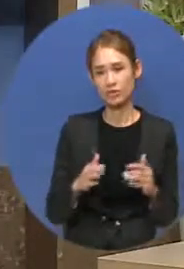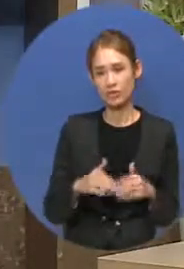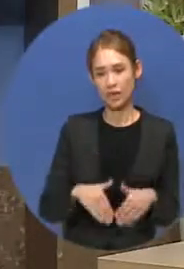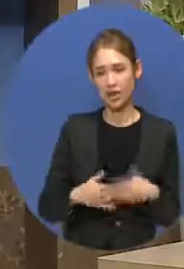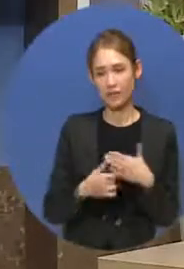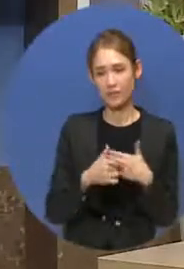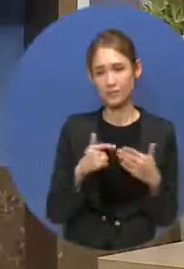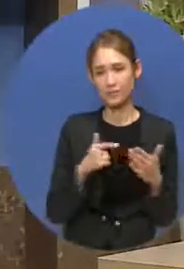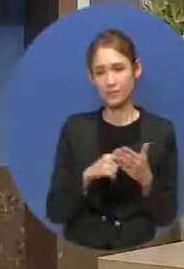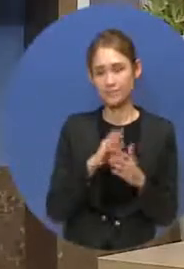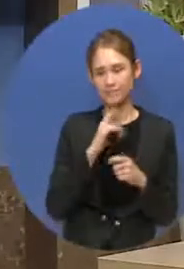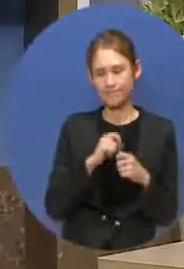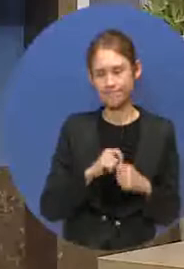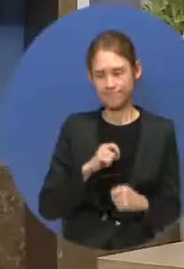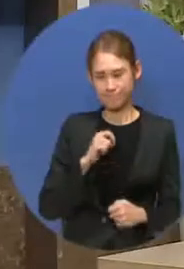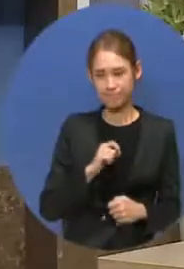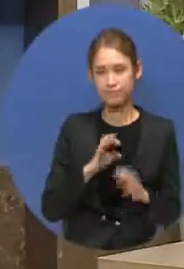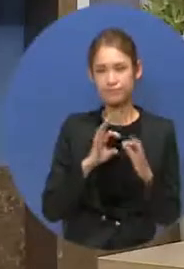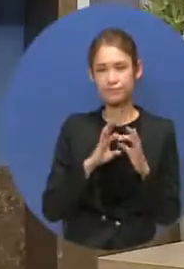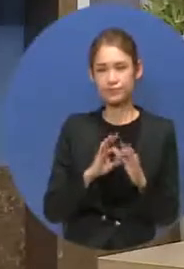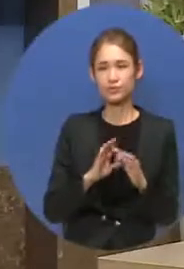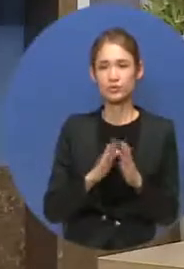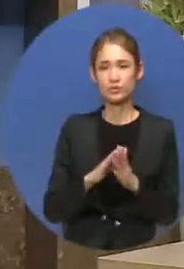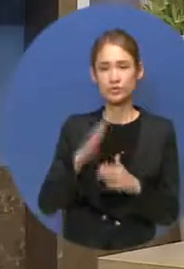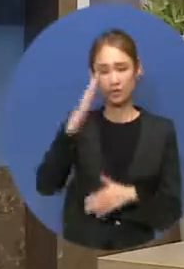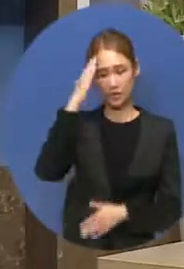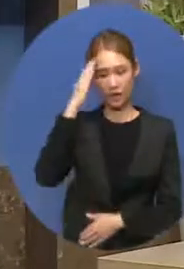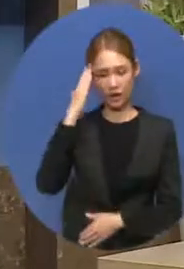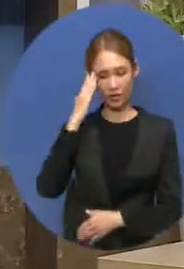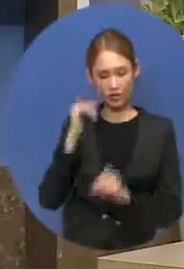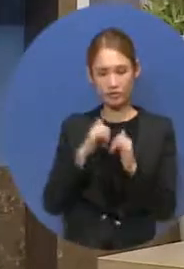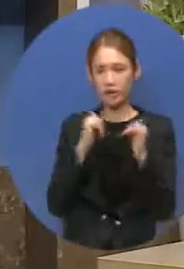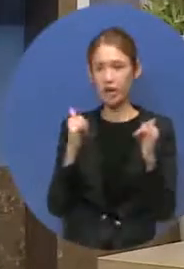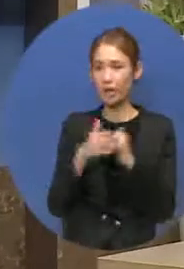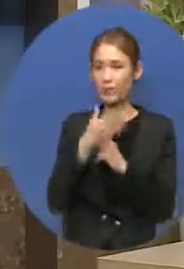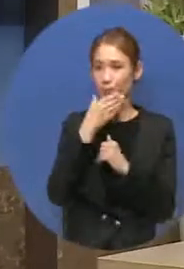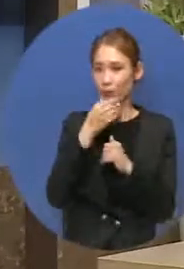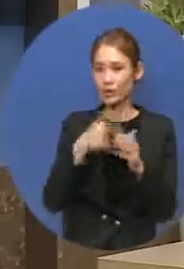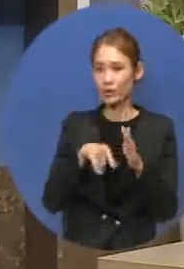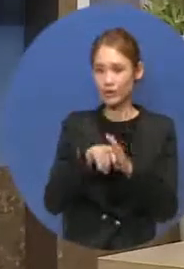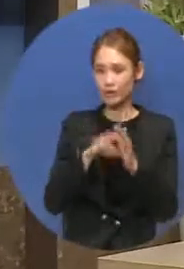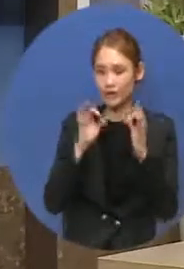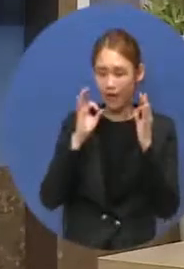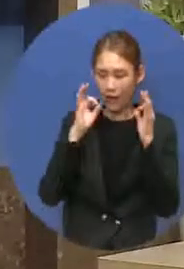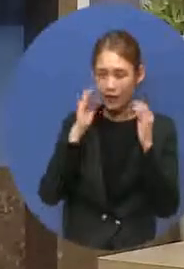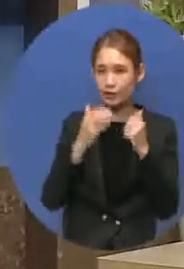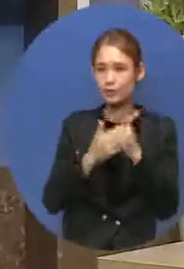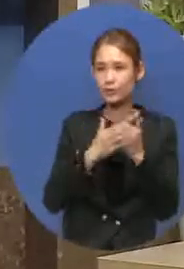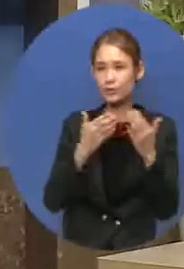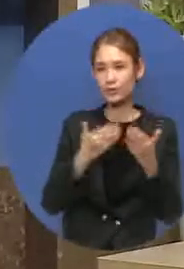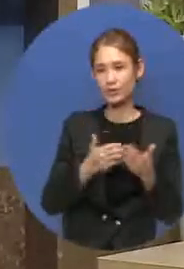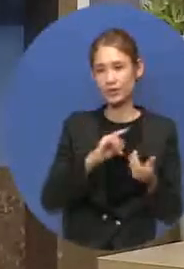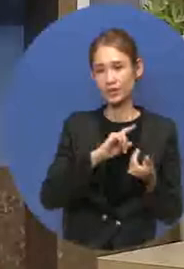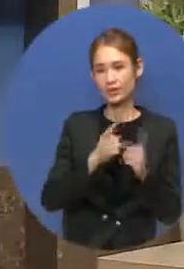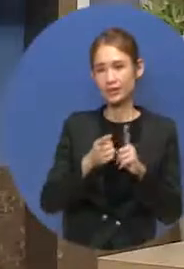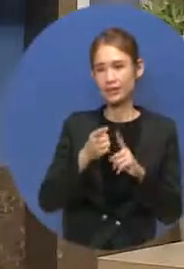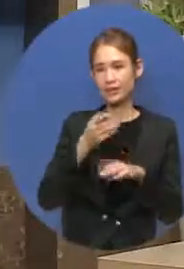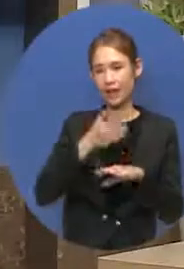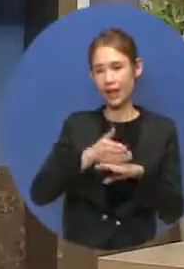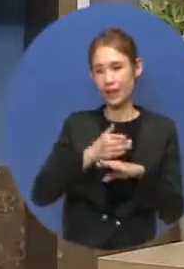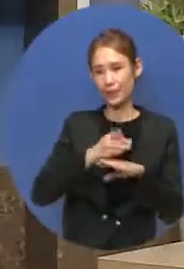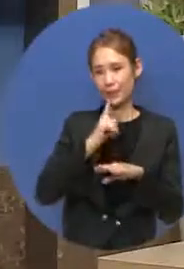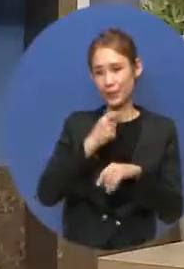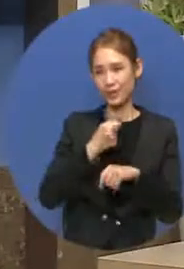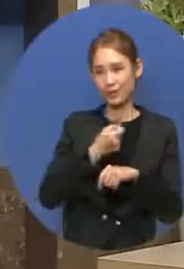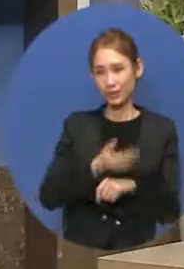따뜻한 마음으로 진심을 다해서 우리나라의 사회복지를 위해서 애써주셔서 제가 대신 좀 감사 인사를